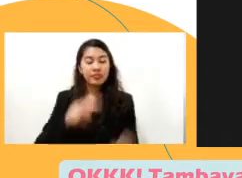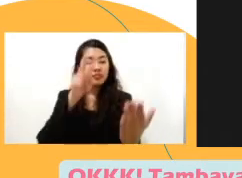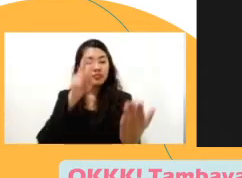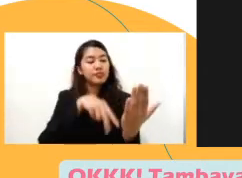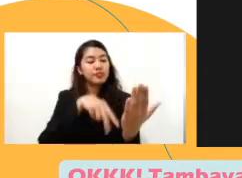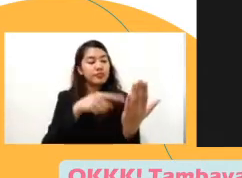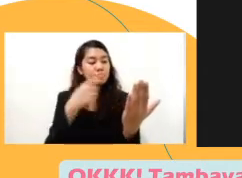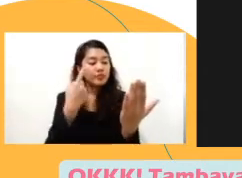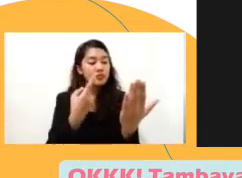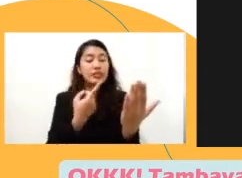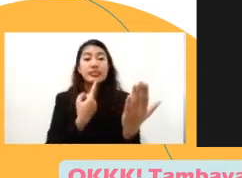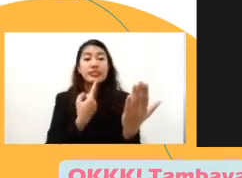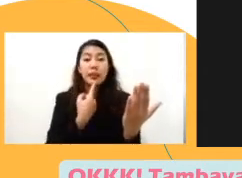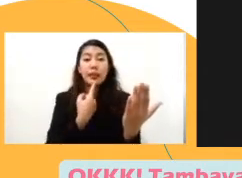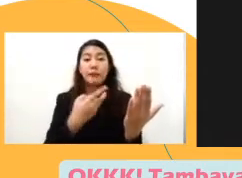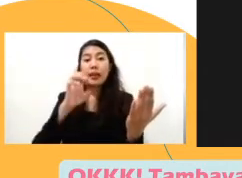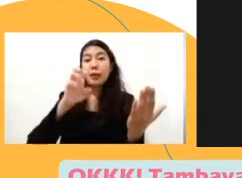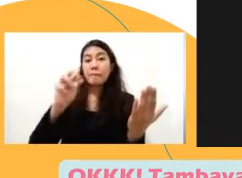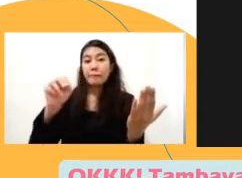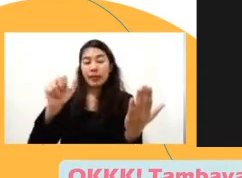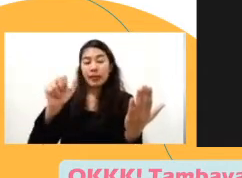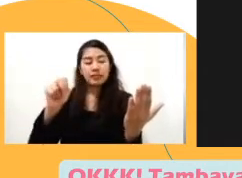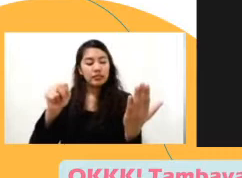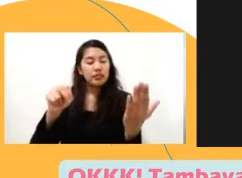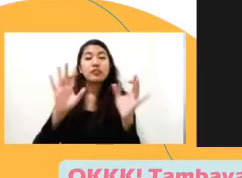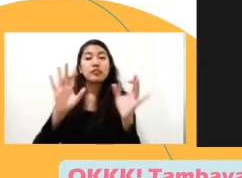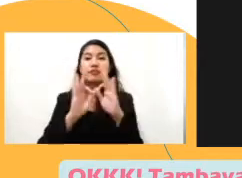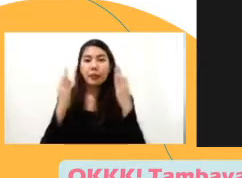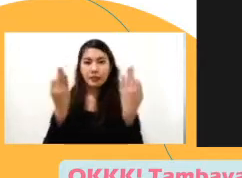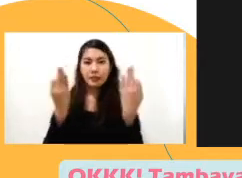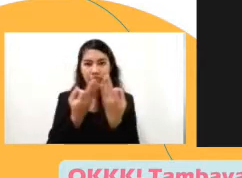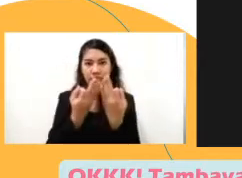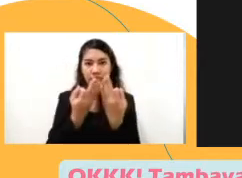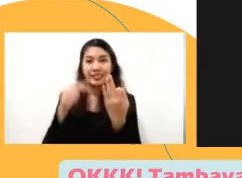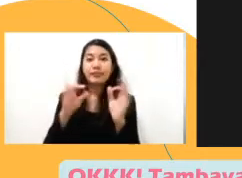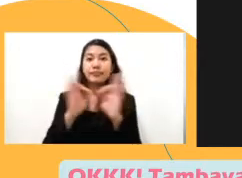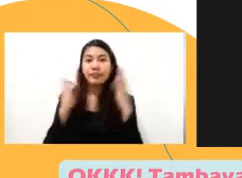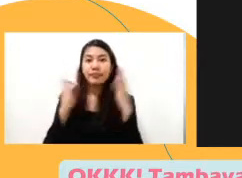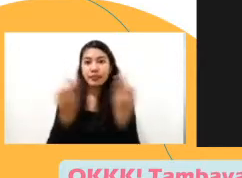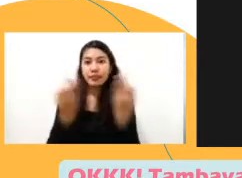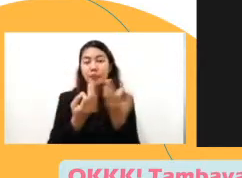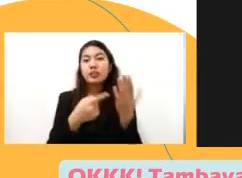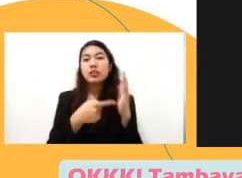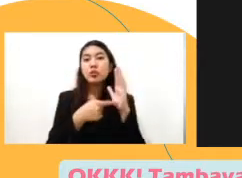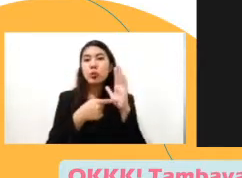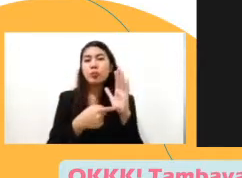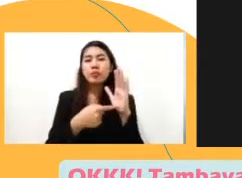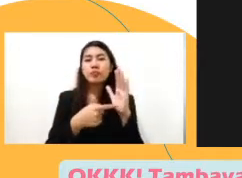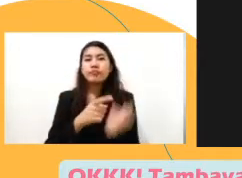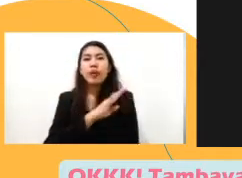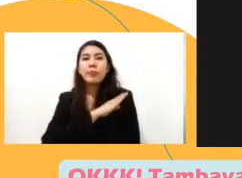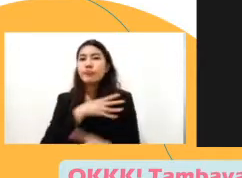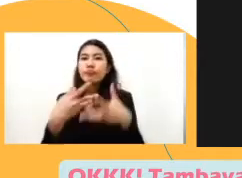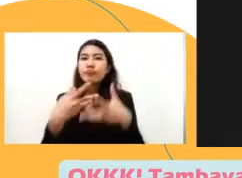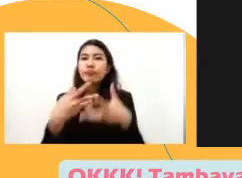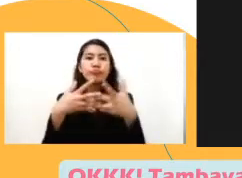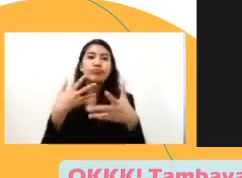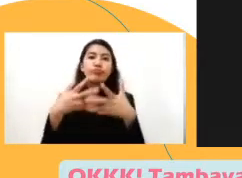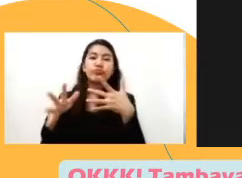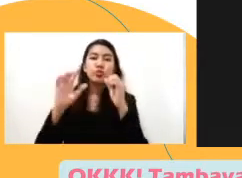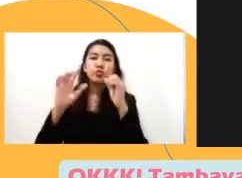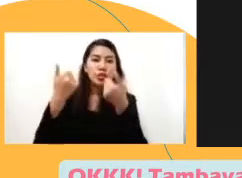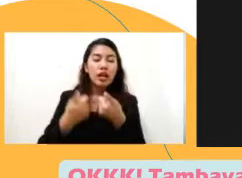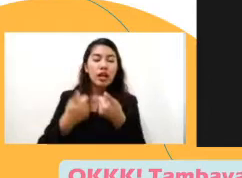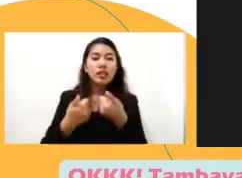yung family natin, yun yung simbolo ng katatagan. Kasi kahit anong pagsubok, no, sama-sama pa